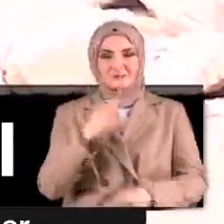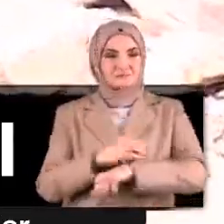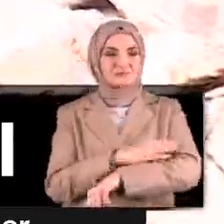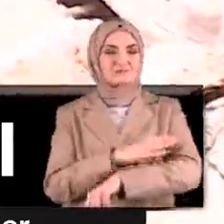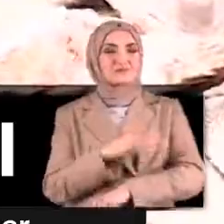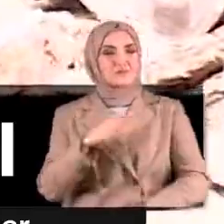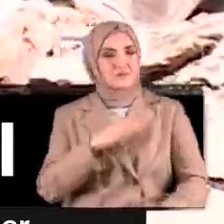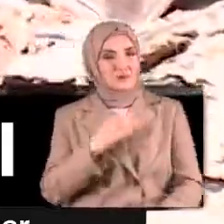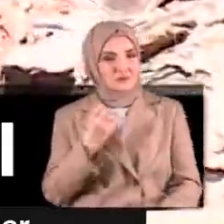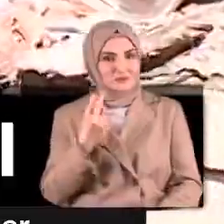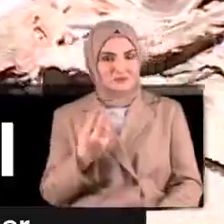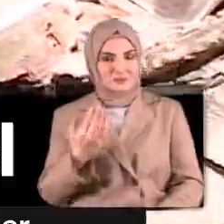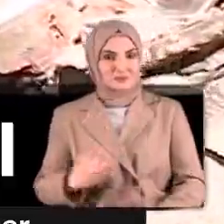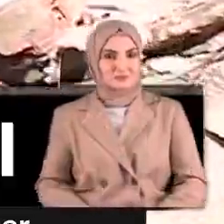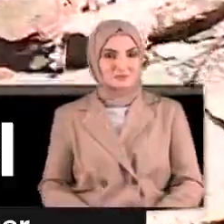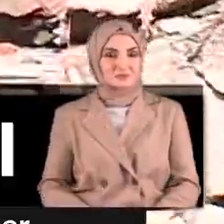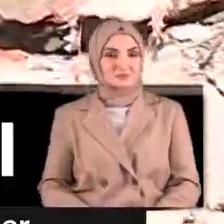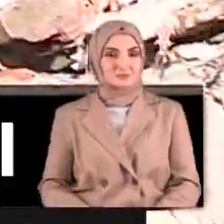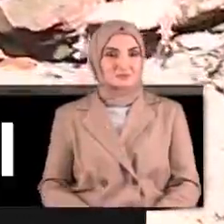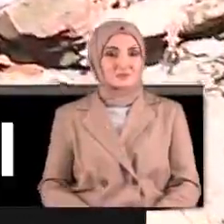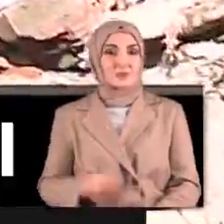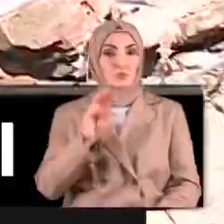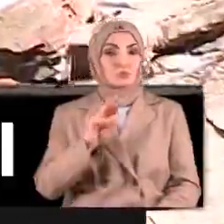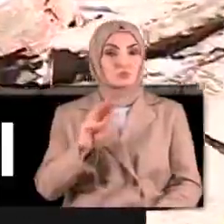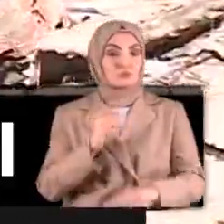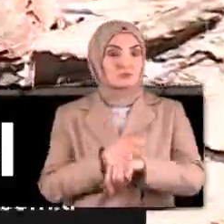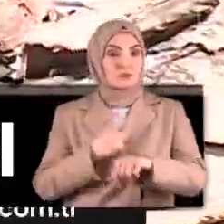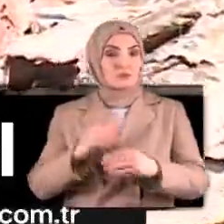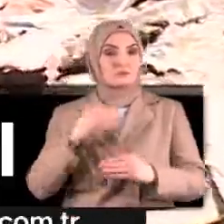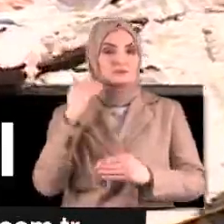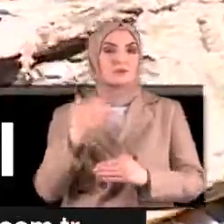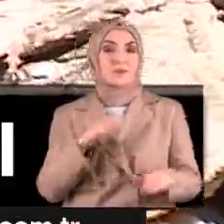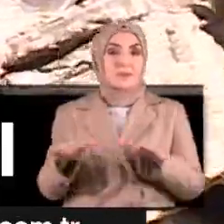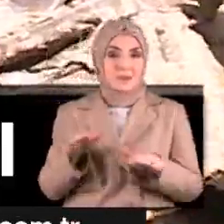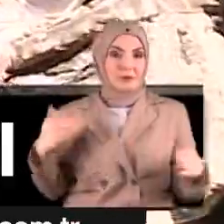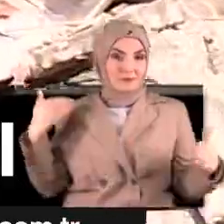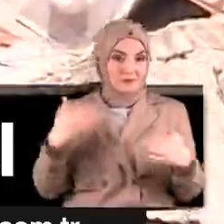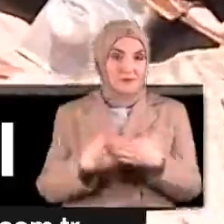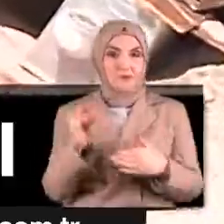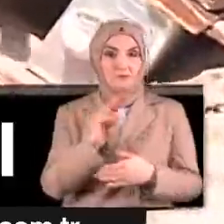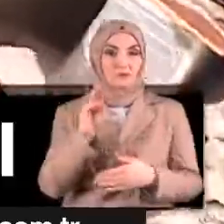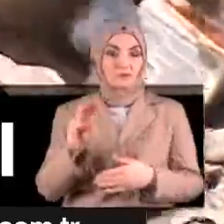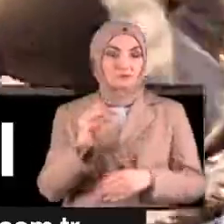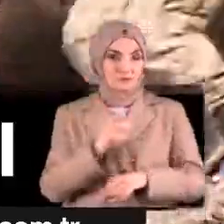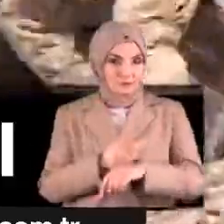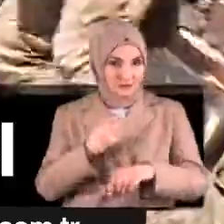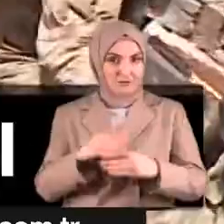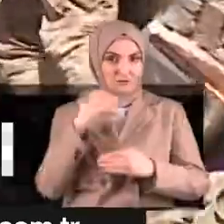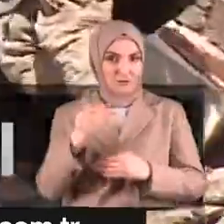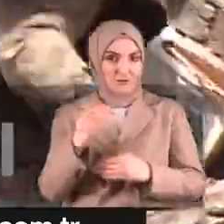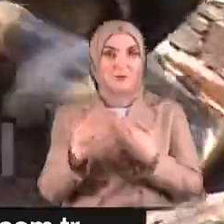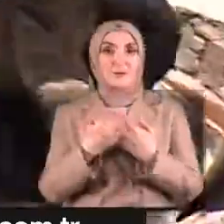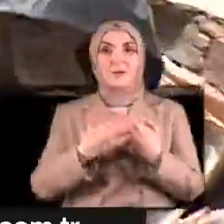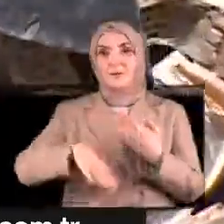gelmeye başladı ve 33 saat sonra, afetten 33 saat sonra Kahramanmaraş merkezde bir kişi